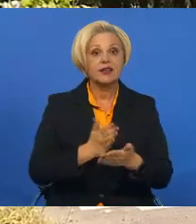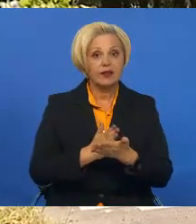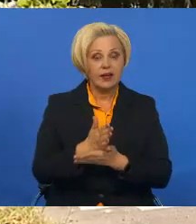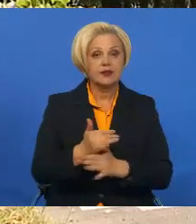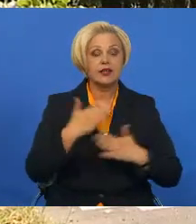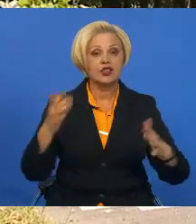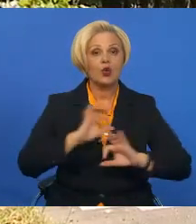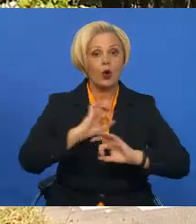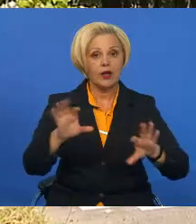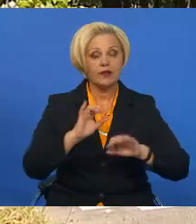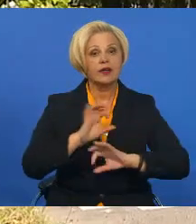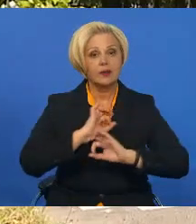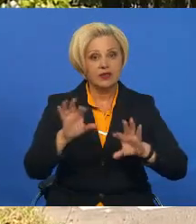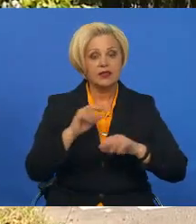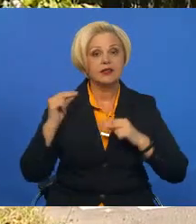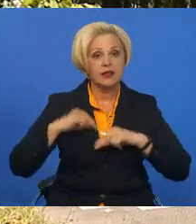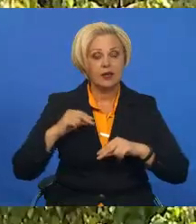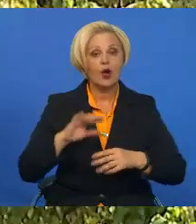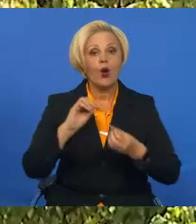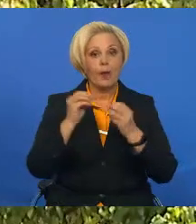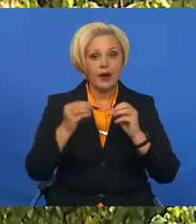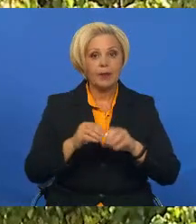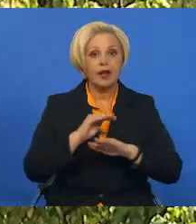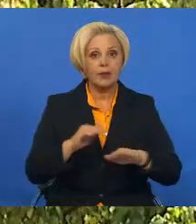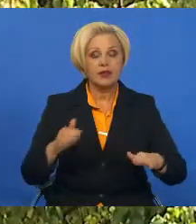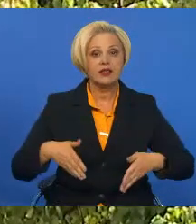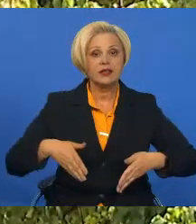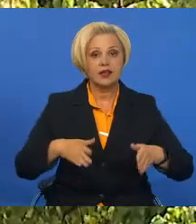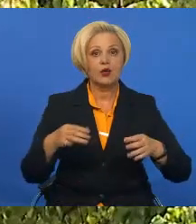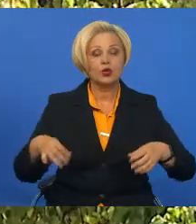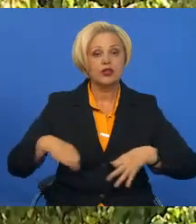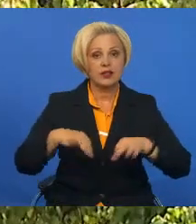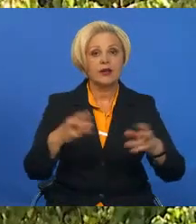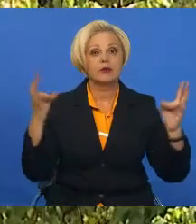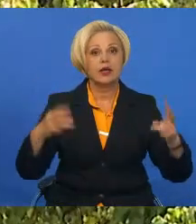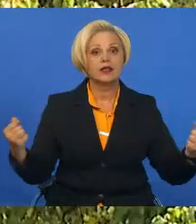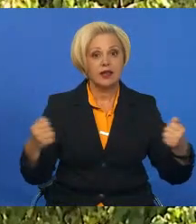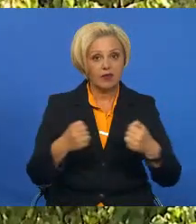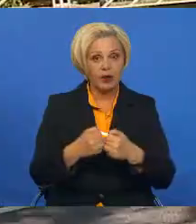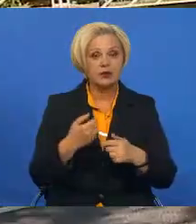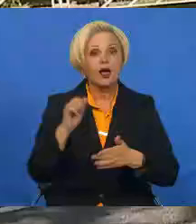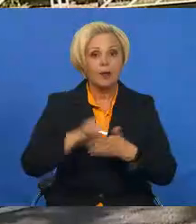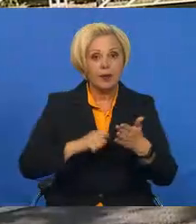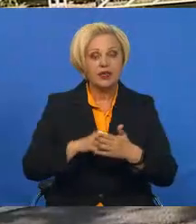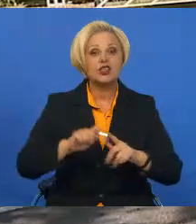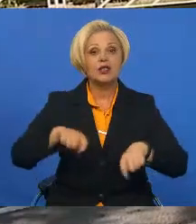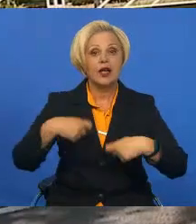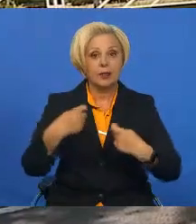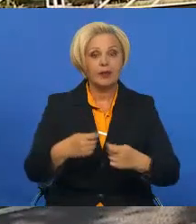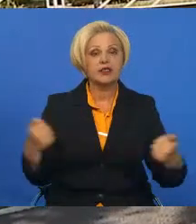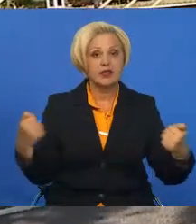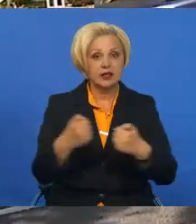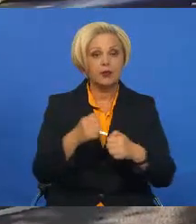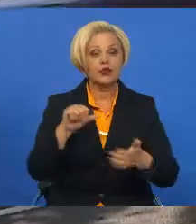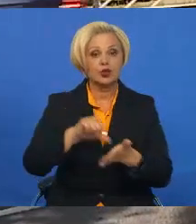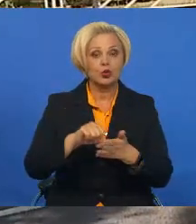шырокая інфармацыйна-тлумачальная работа аб праблемах дзіцячага дарожна-транспартнага траўматызму, прычынах і наступствах ДТЗ з удзелам